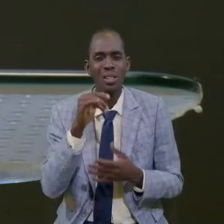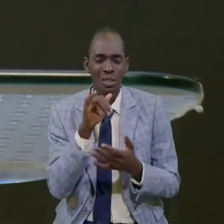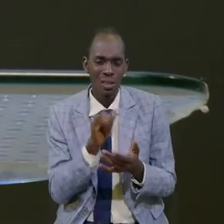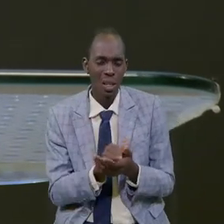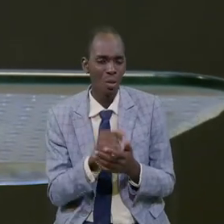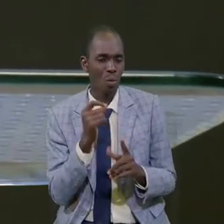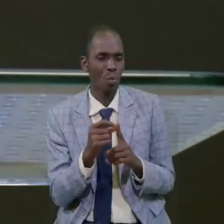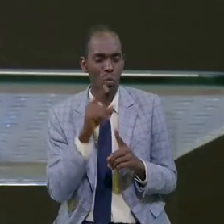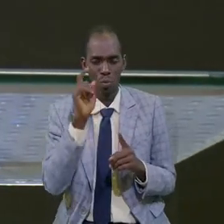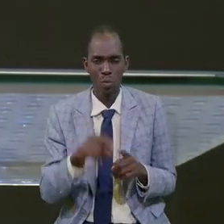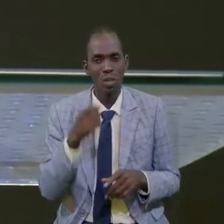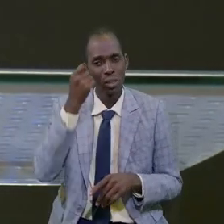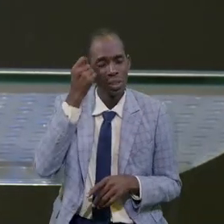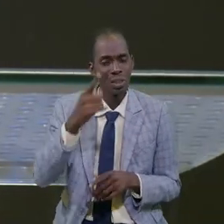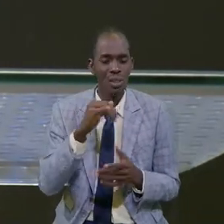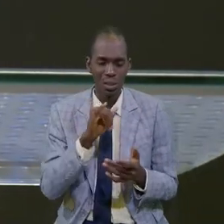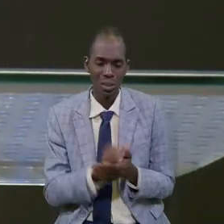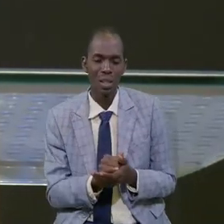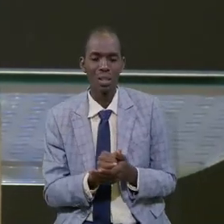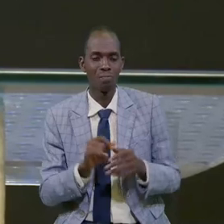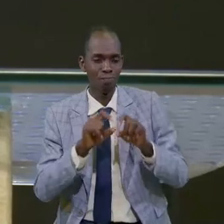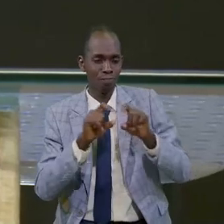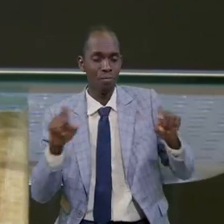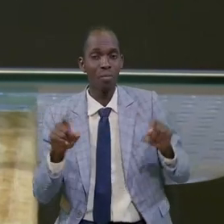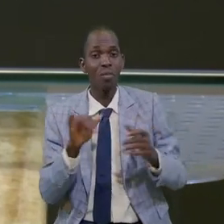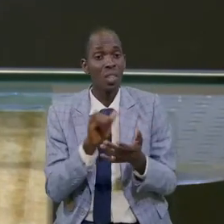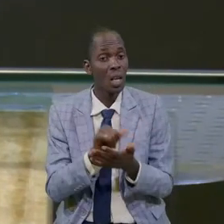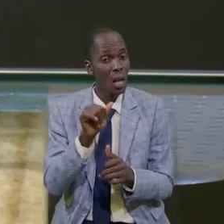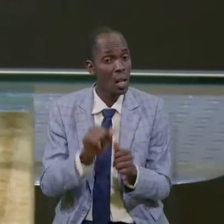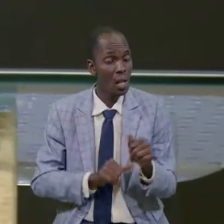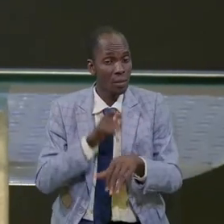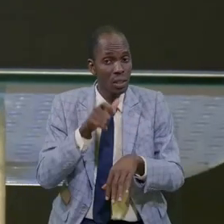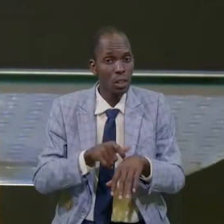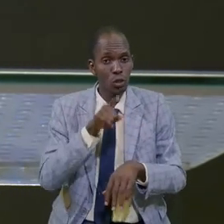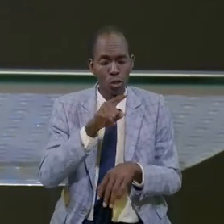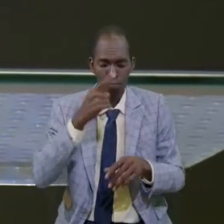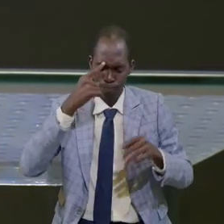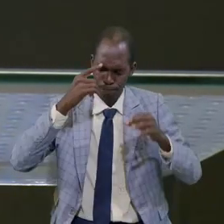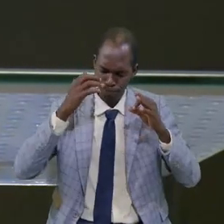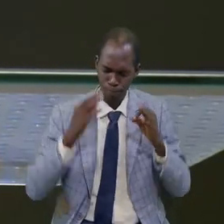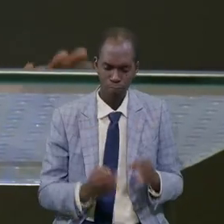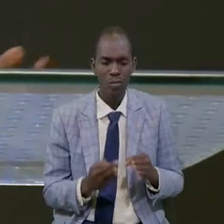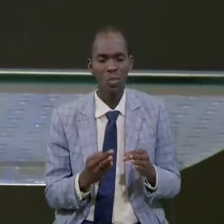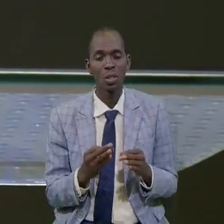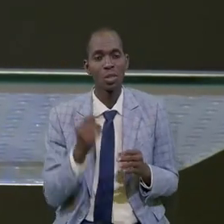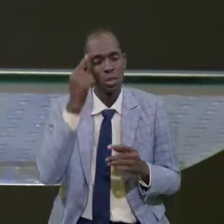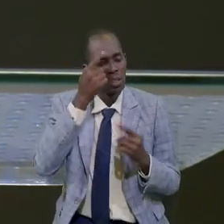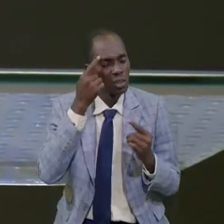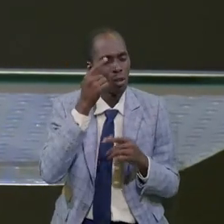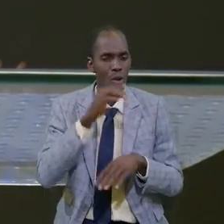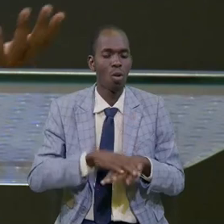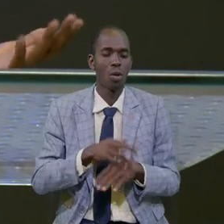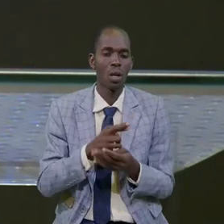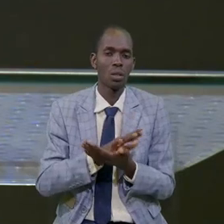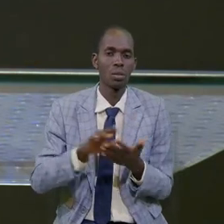Vous devez bien comprendre ce fondement que à tout moment vous devez considérer la justice, à